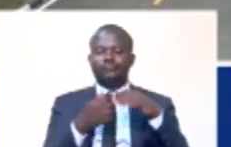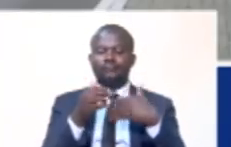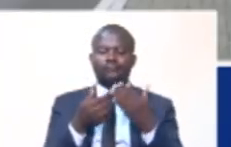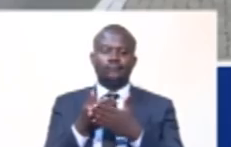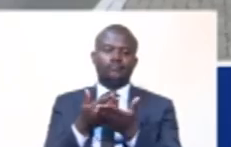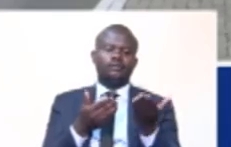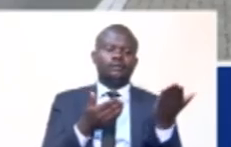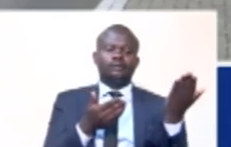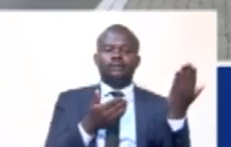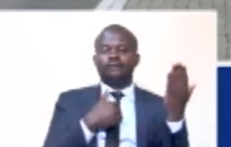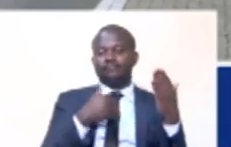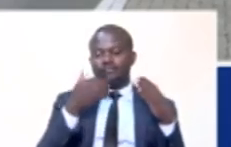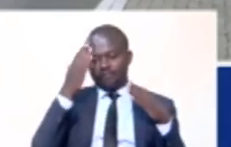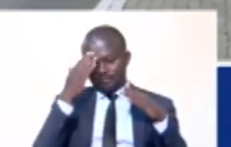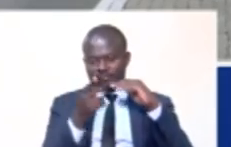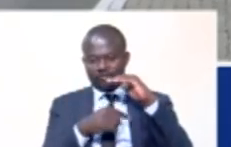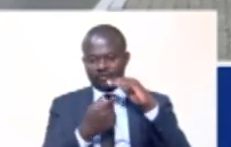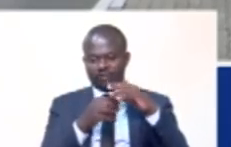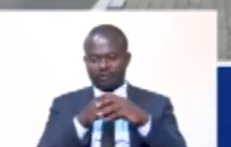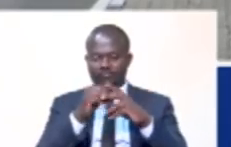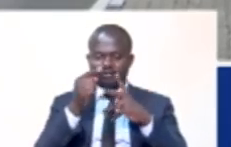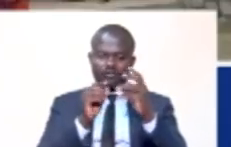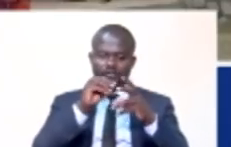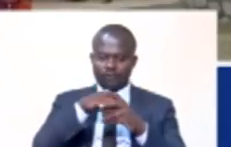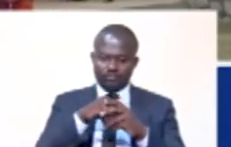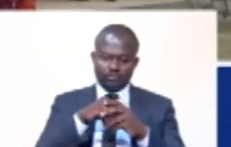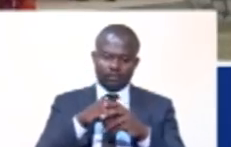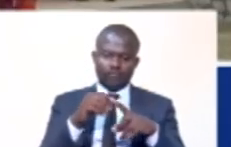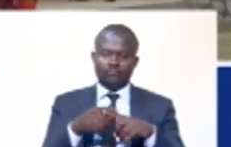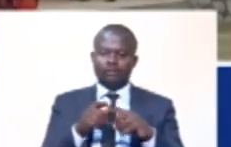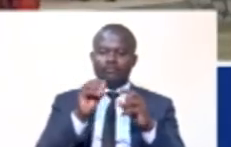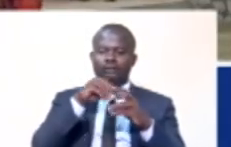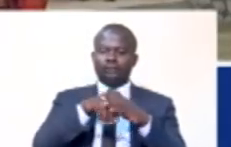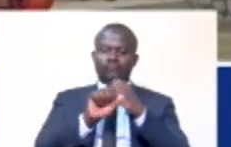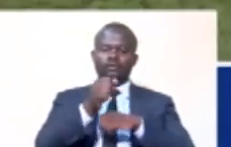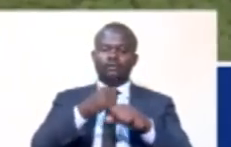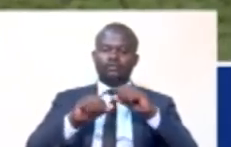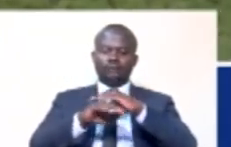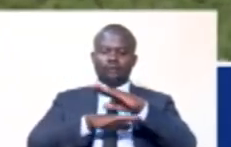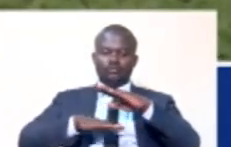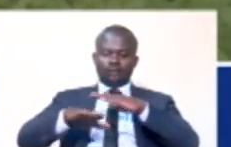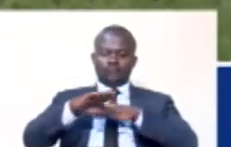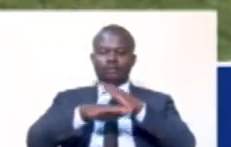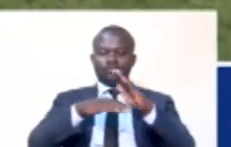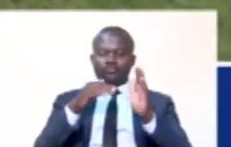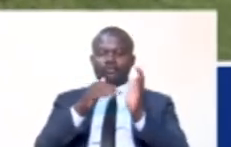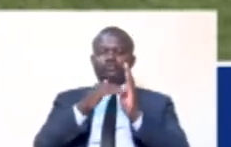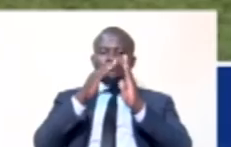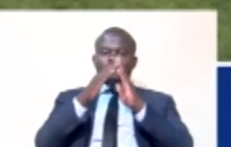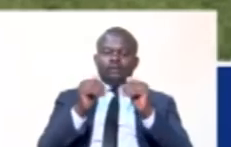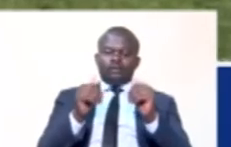bivuze ibiyigize. Mu biyigize harimo bitandukanye, harimo ibikorwa remezo